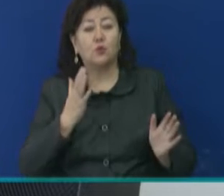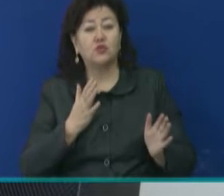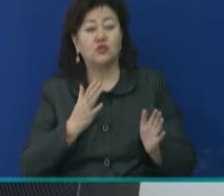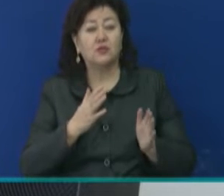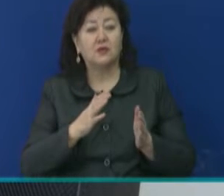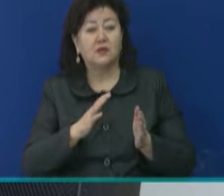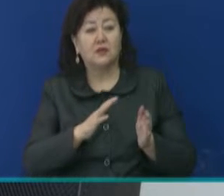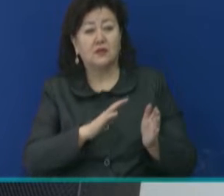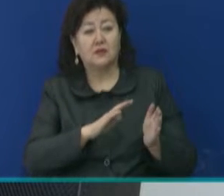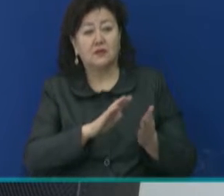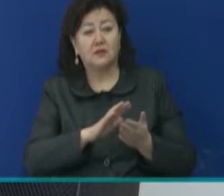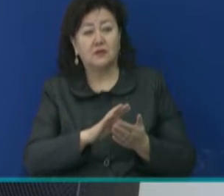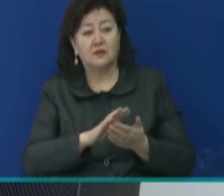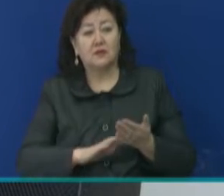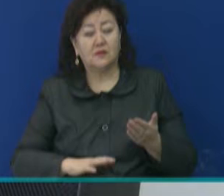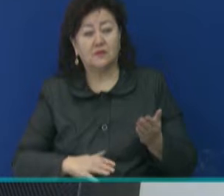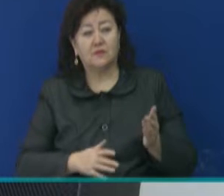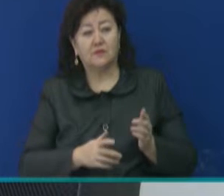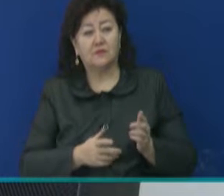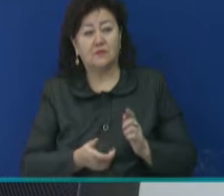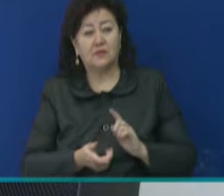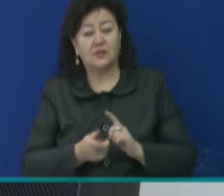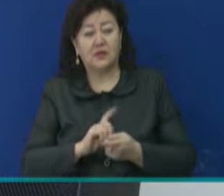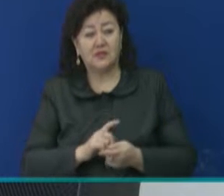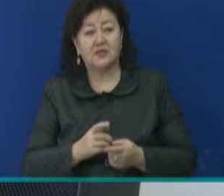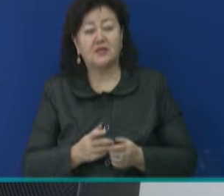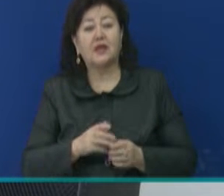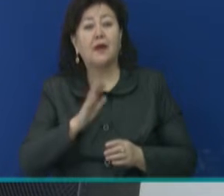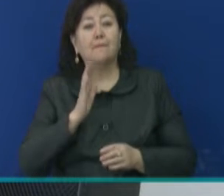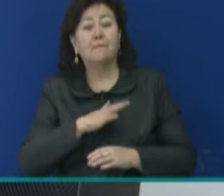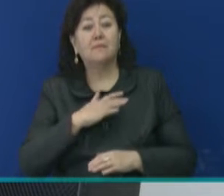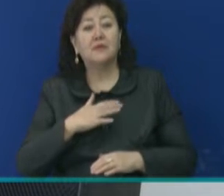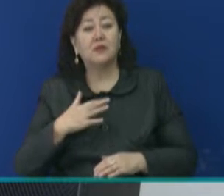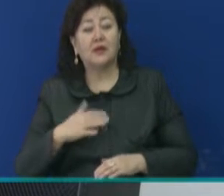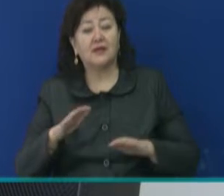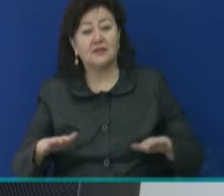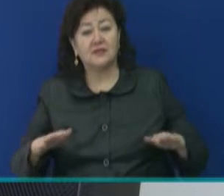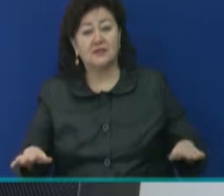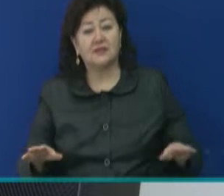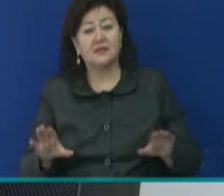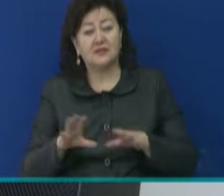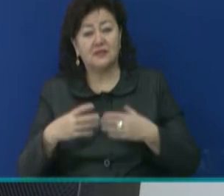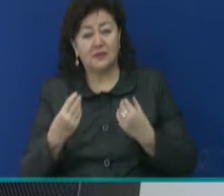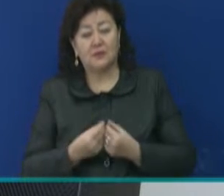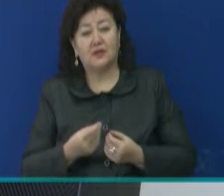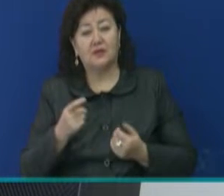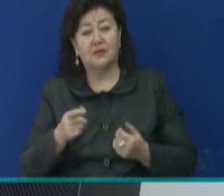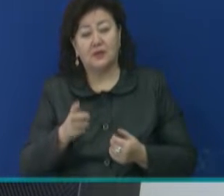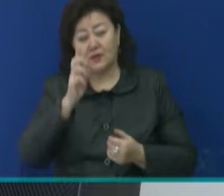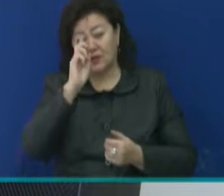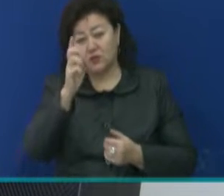это именно очередь многодетных семей потому что ежегодно им выделяет